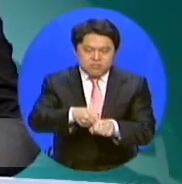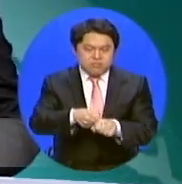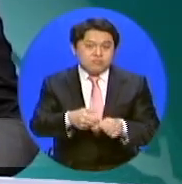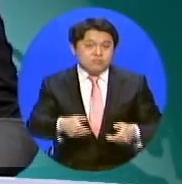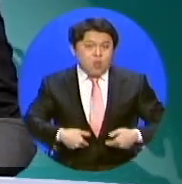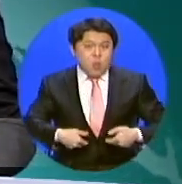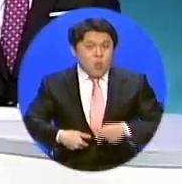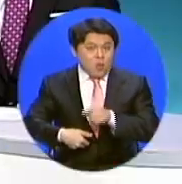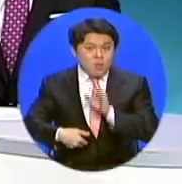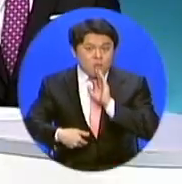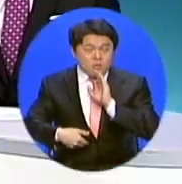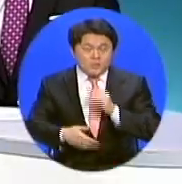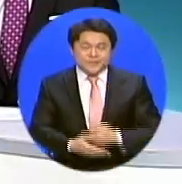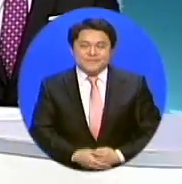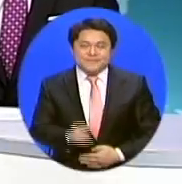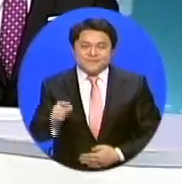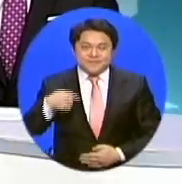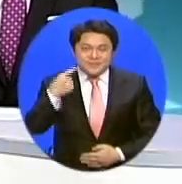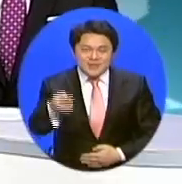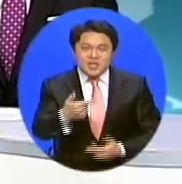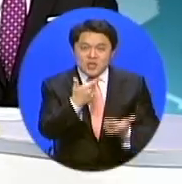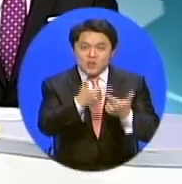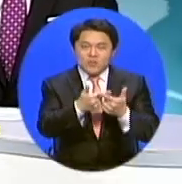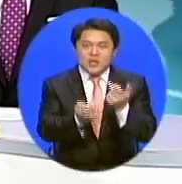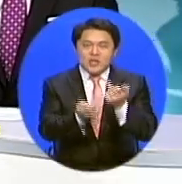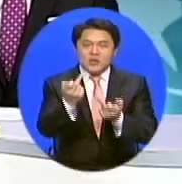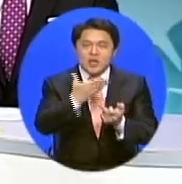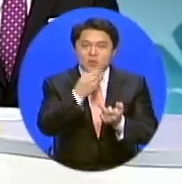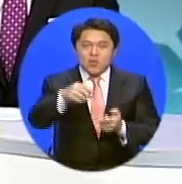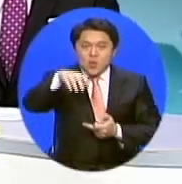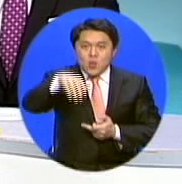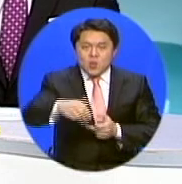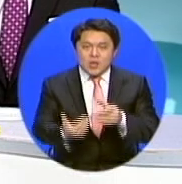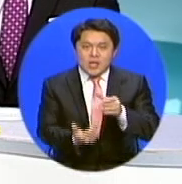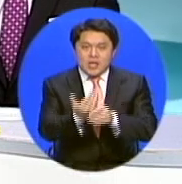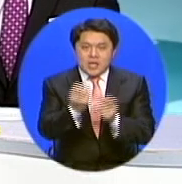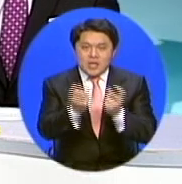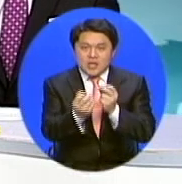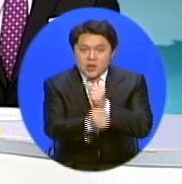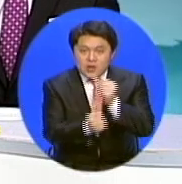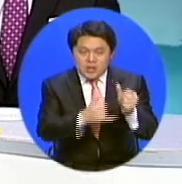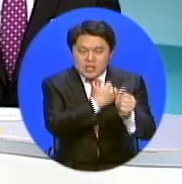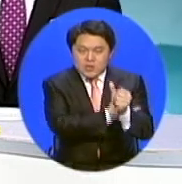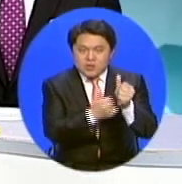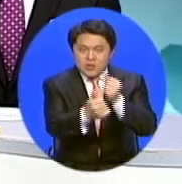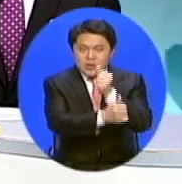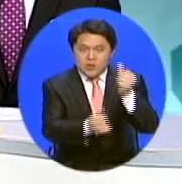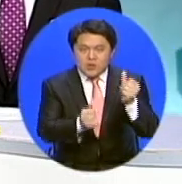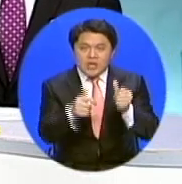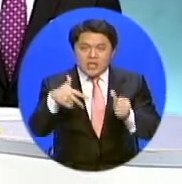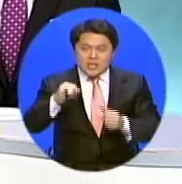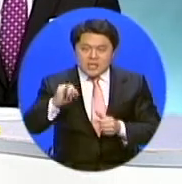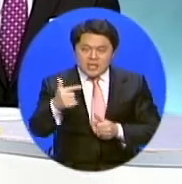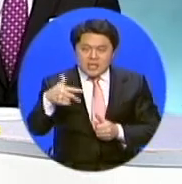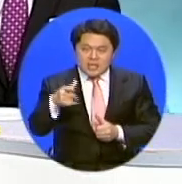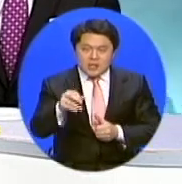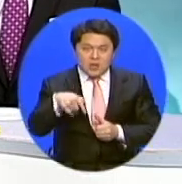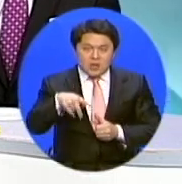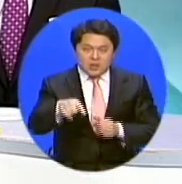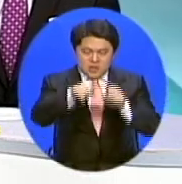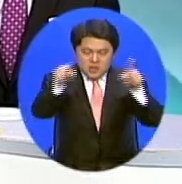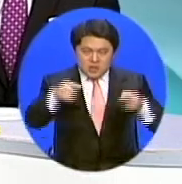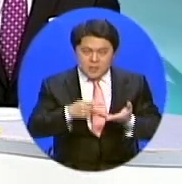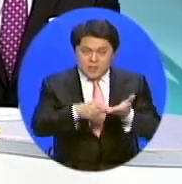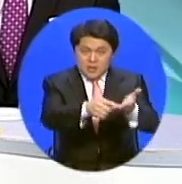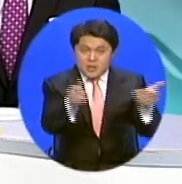맞다고 생각합니다. 네, 다음 소식인 부산 형제복지원 사건 대책위가 인권위에 드디어 이제 진정서를 제출했네요. 그렇습니다. 네. 인권위가 밝힌